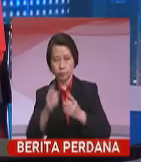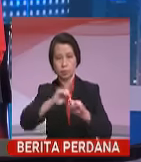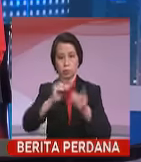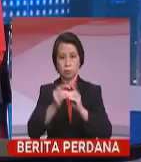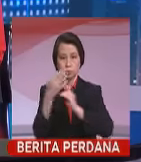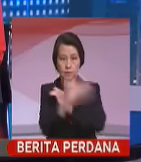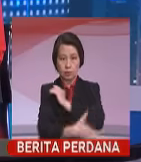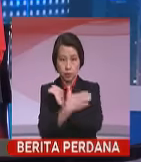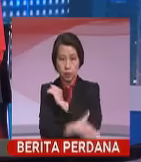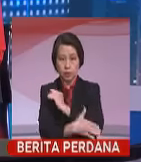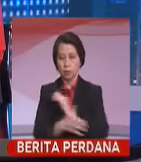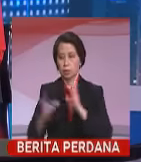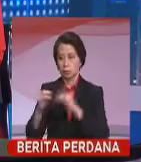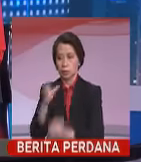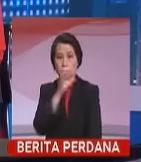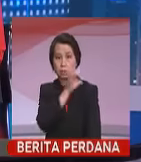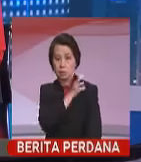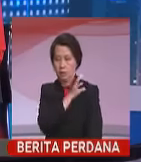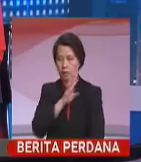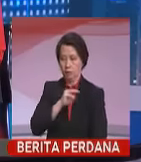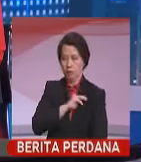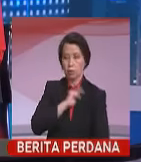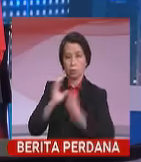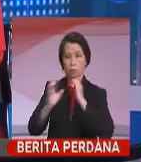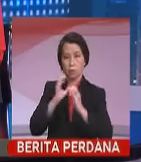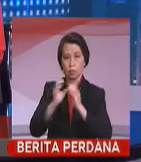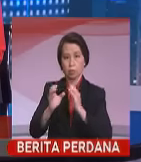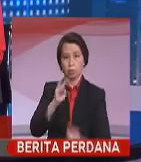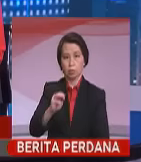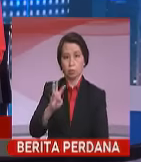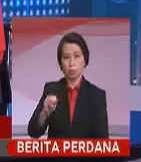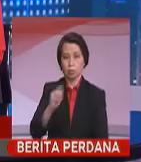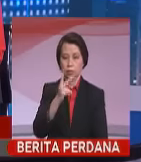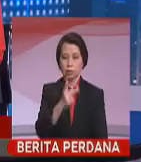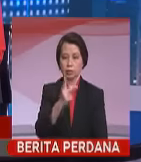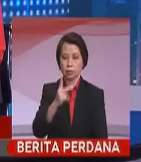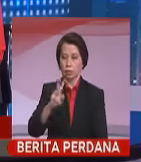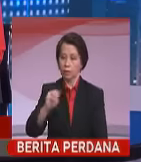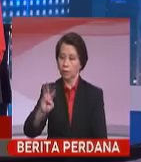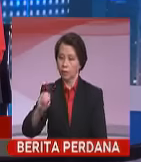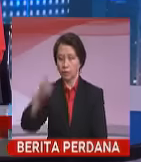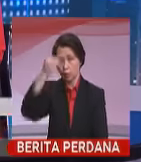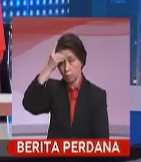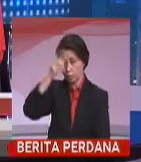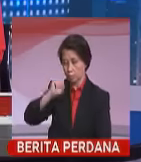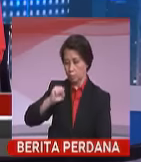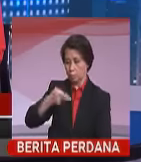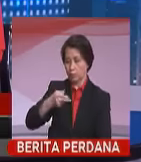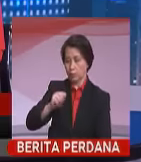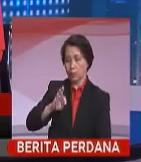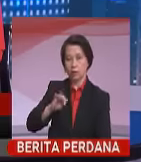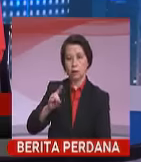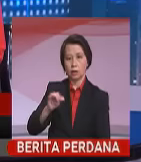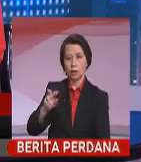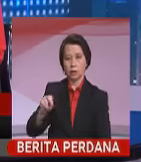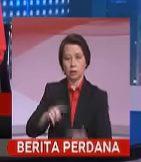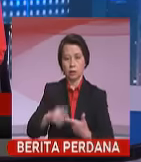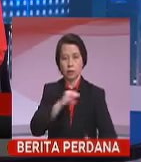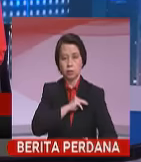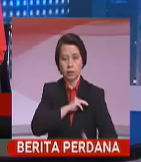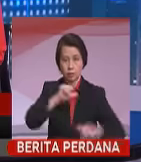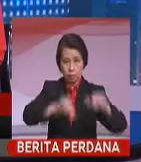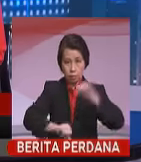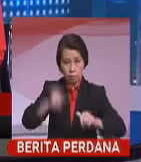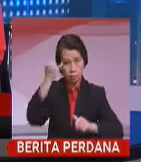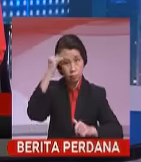negara. Mesyuarat yang dipengerusikan oleh Menteri Komunikasi dan Multimedia Malaysia KKMM, Datuk Saifuddin Abdullah dan Menteri Sains, Teknologi